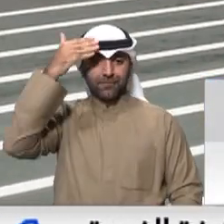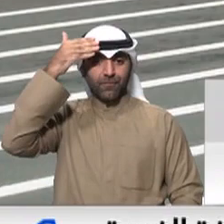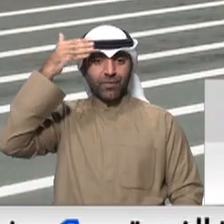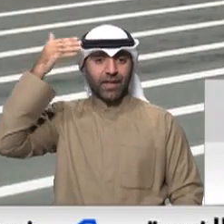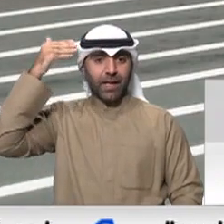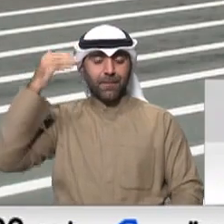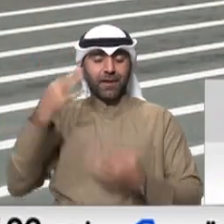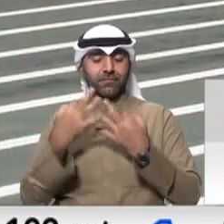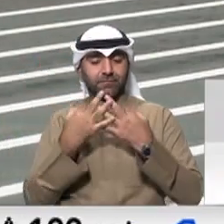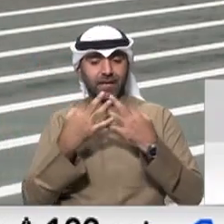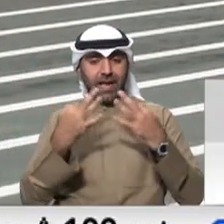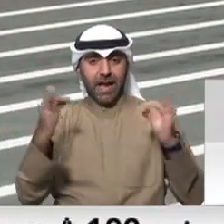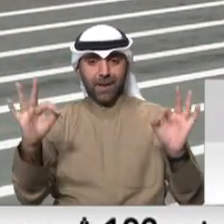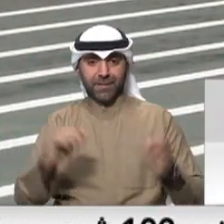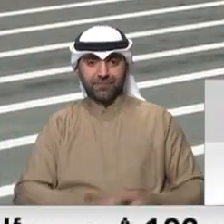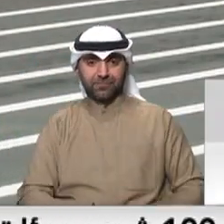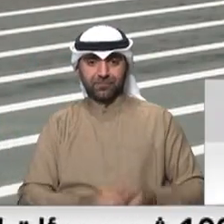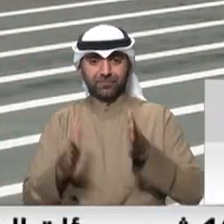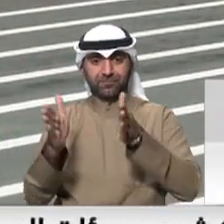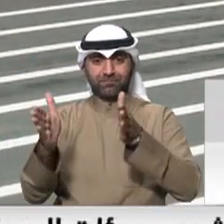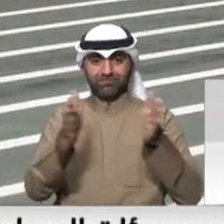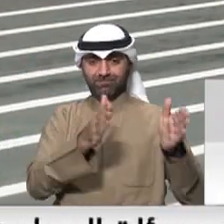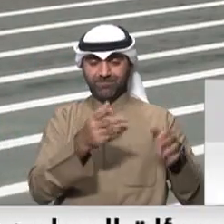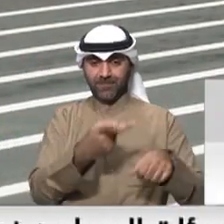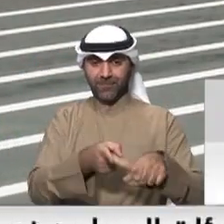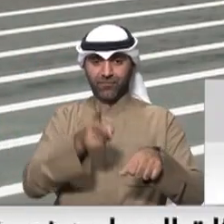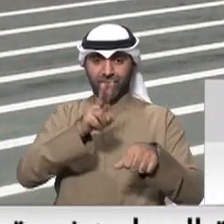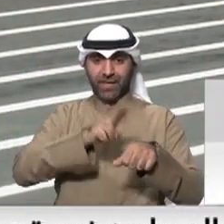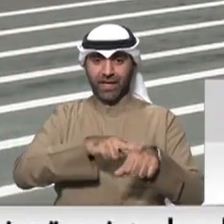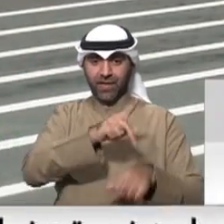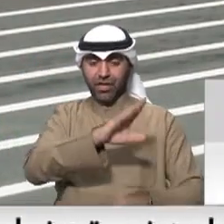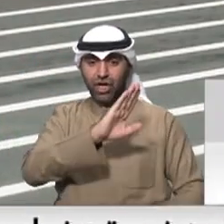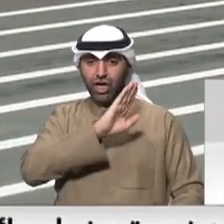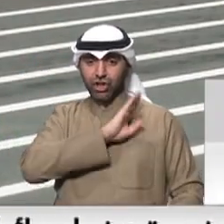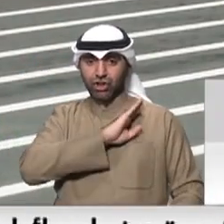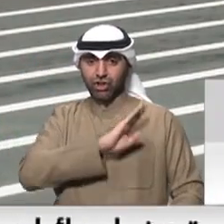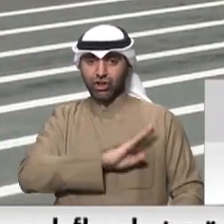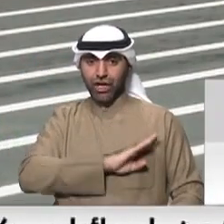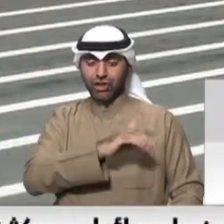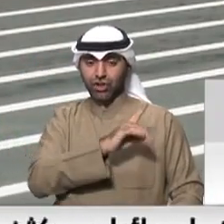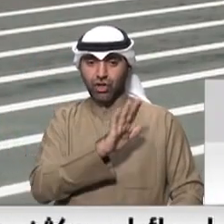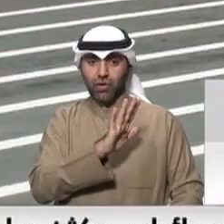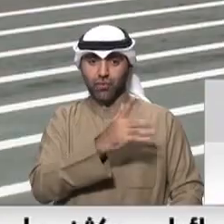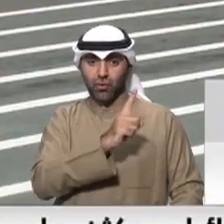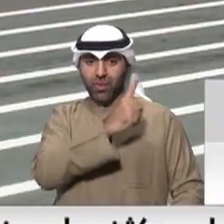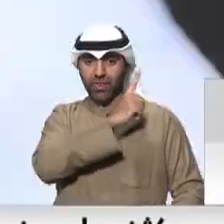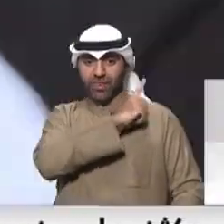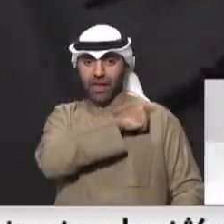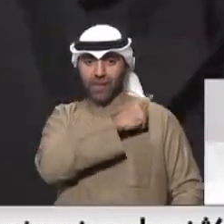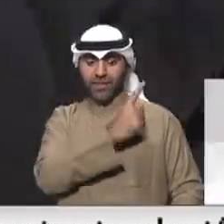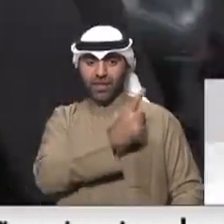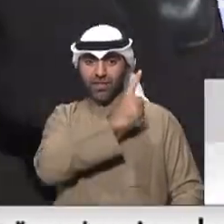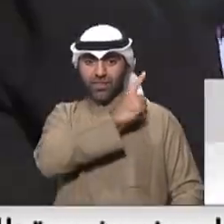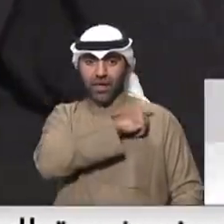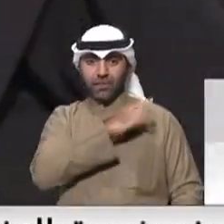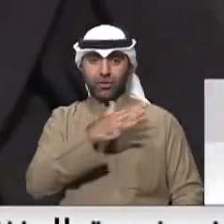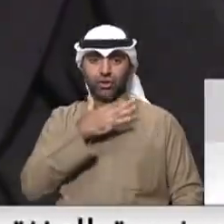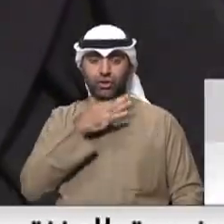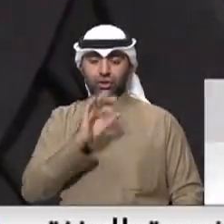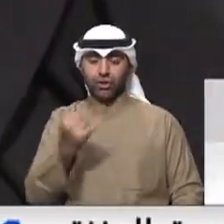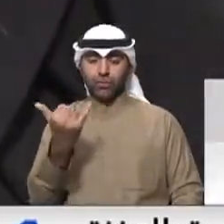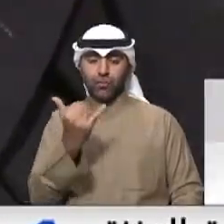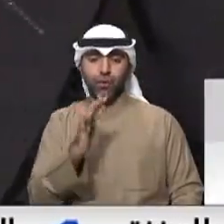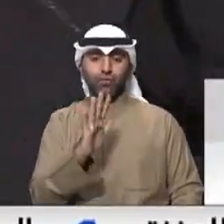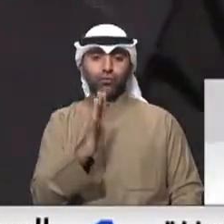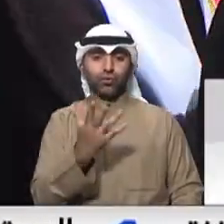أكثر اللي هي المسير الطويل مع المعدات، عبور الطبيعة، قفز الموانع والحواجز هذه كلها. أهالي طلبة الضباط